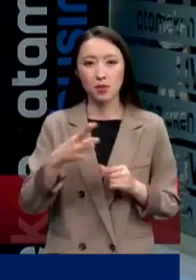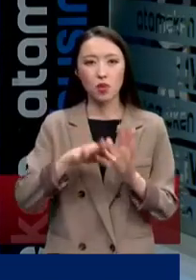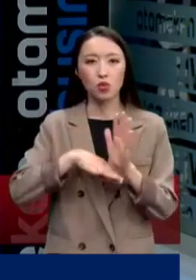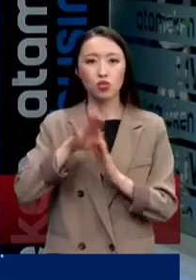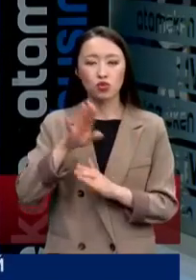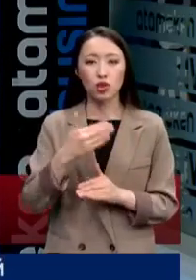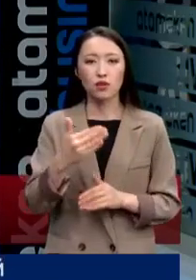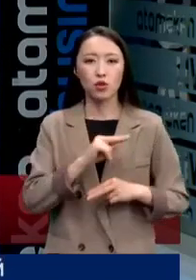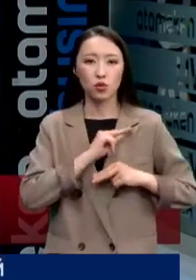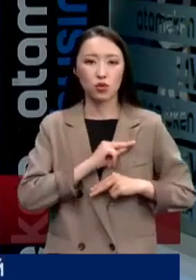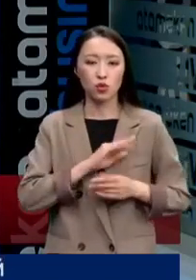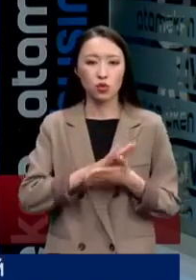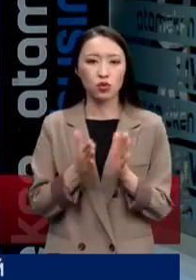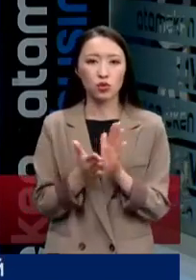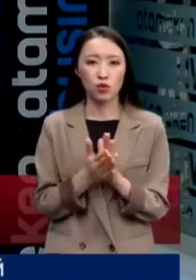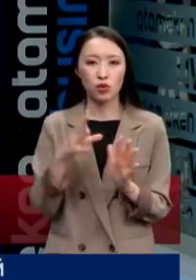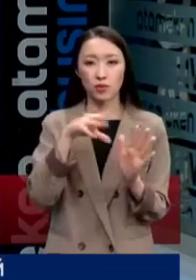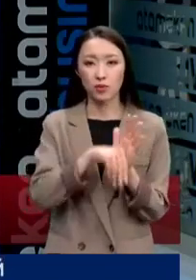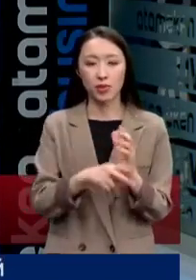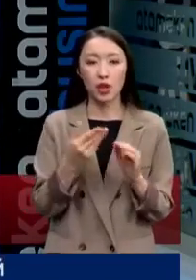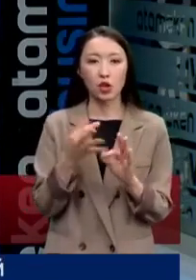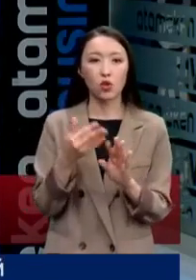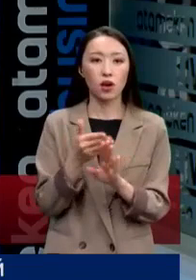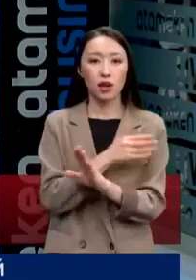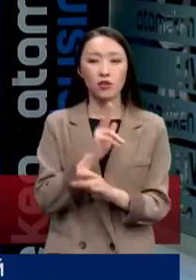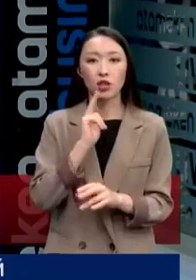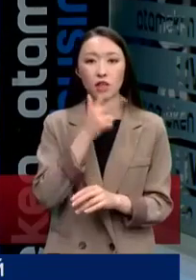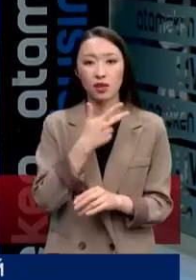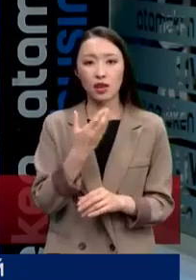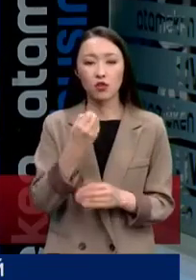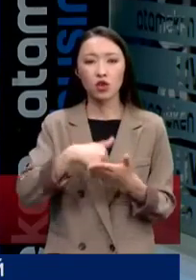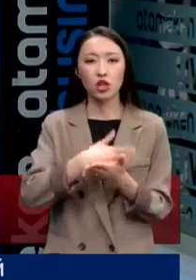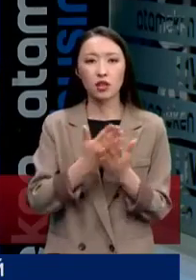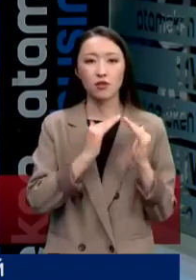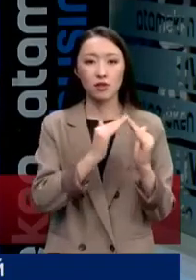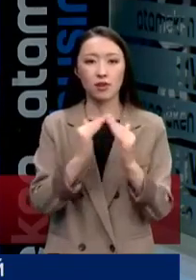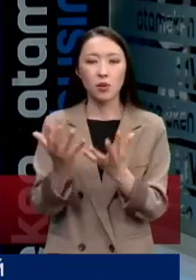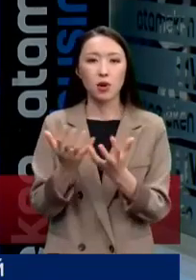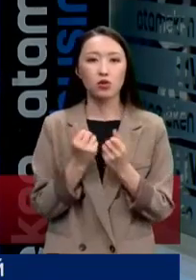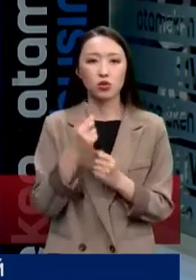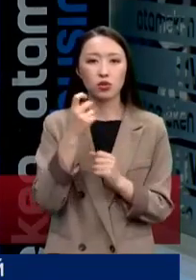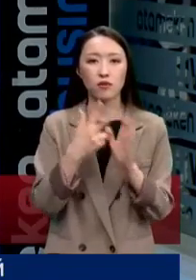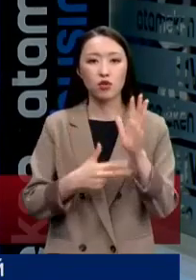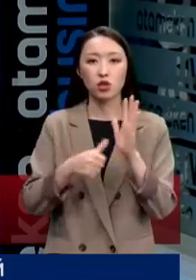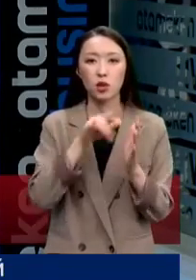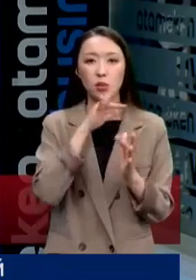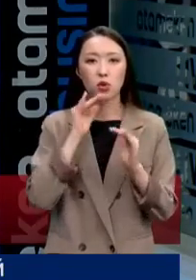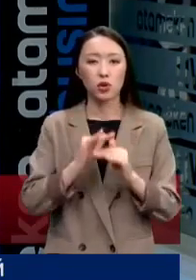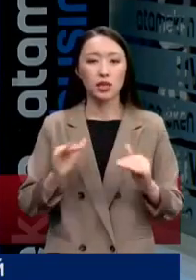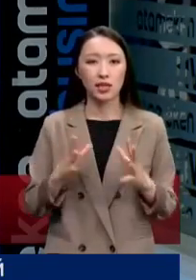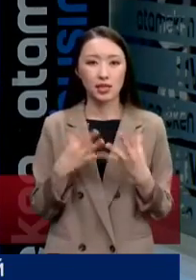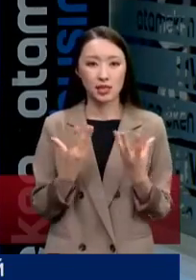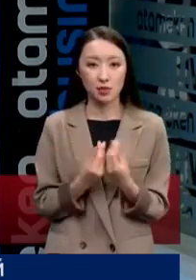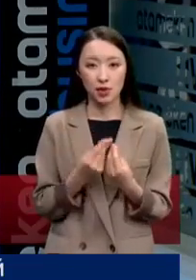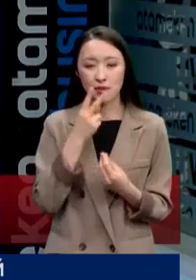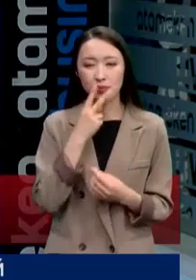бытовых условий трудящихся. До этого за прошедшие 3 года недвижимость от холдинга получили 186 многодетных семей.